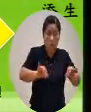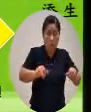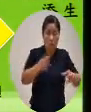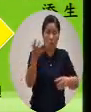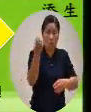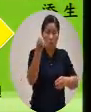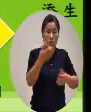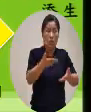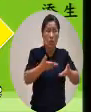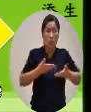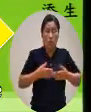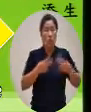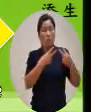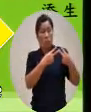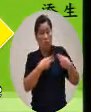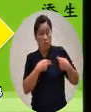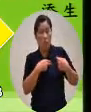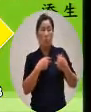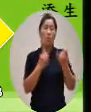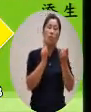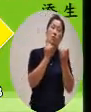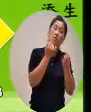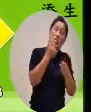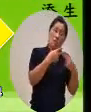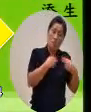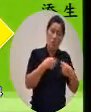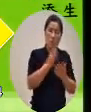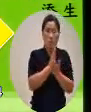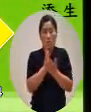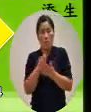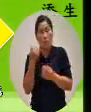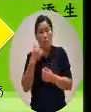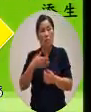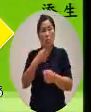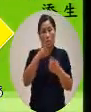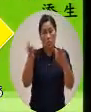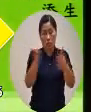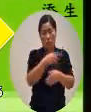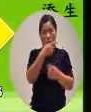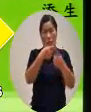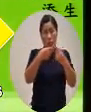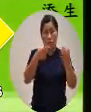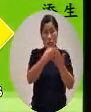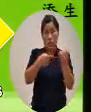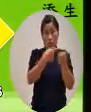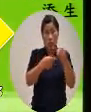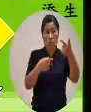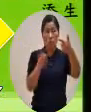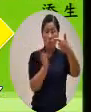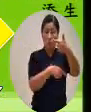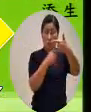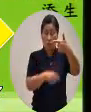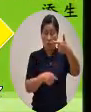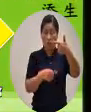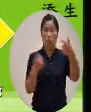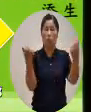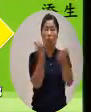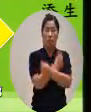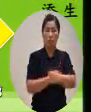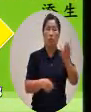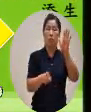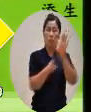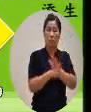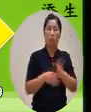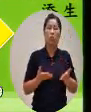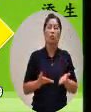轉給蔡傘蔡柯 蔡振天蔡連森無殺無緣整六個六個人代表把移轉